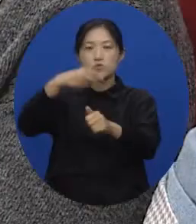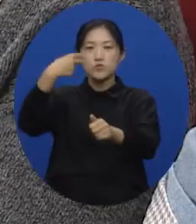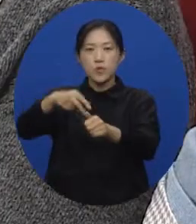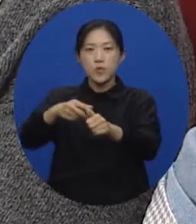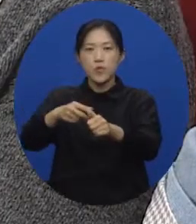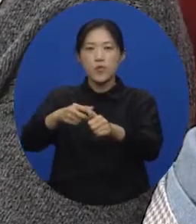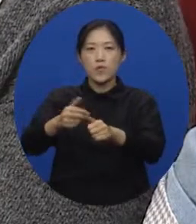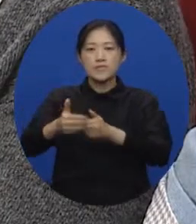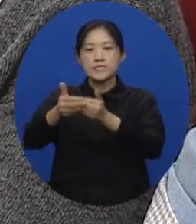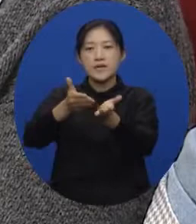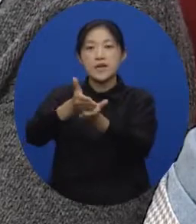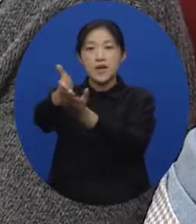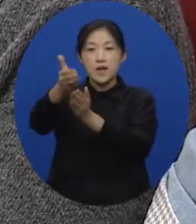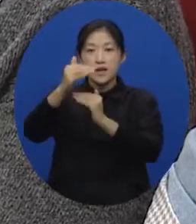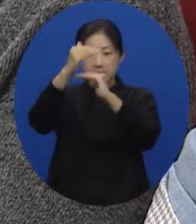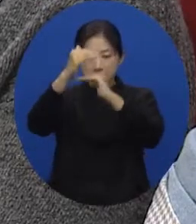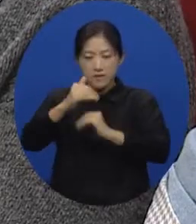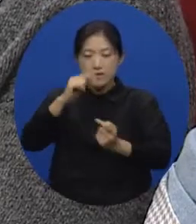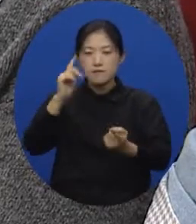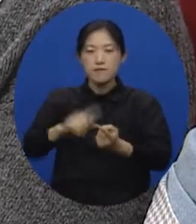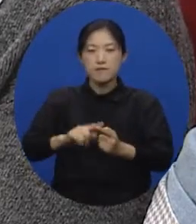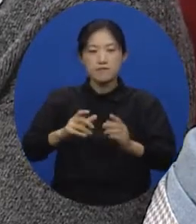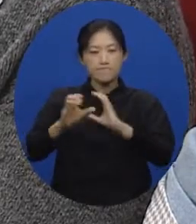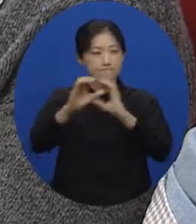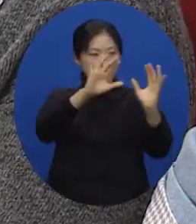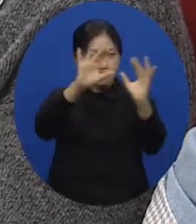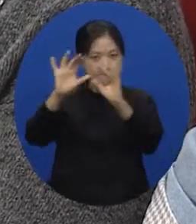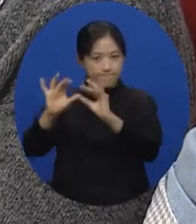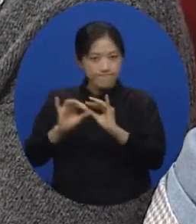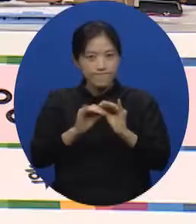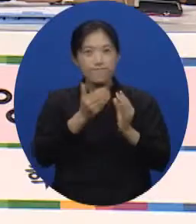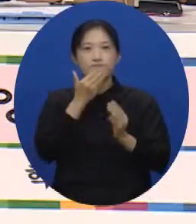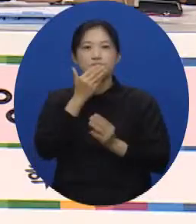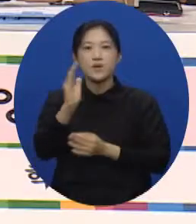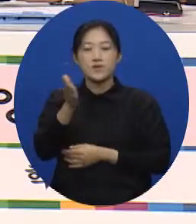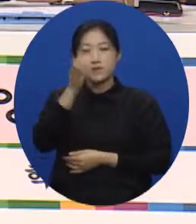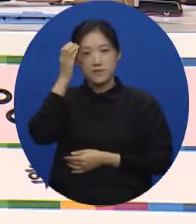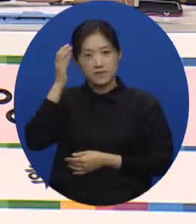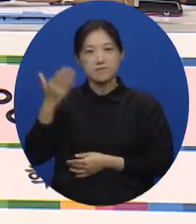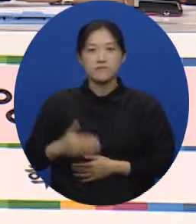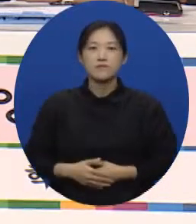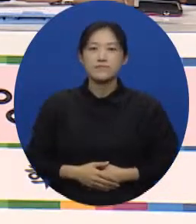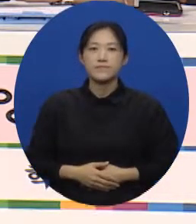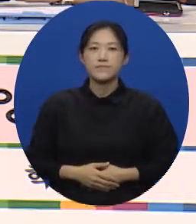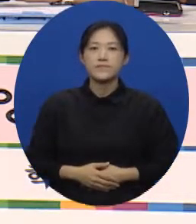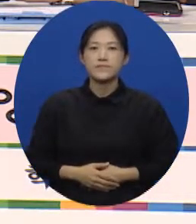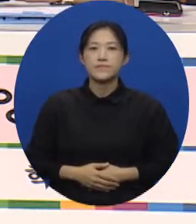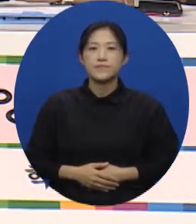혁신교육이 나아갈 방향 등에 대한 소통의 공감대가 이루어졌길 기대해 봅니다.